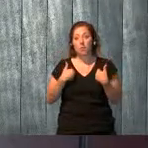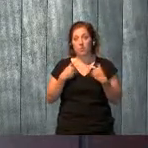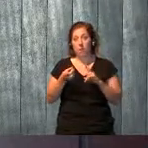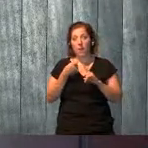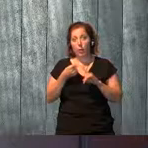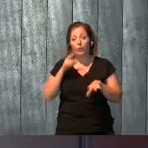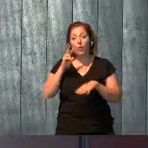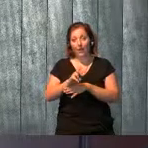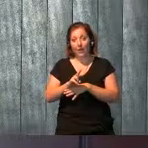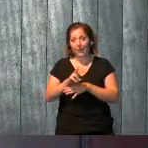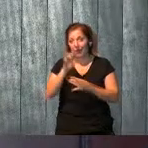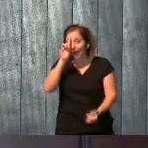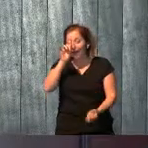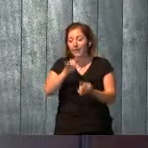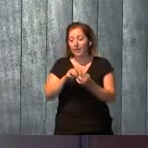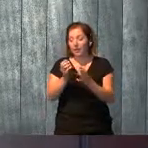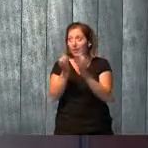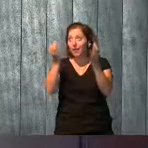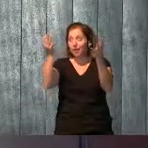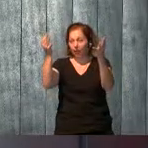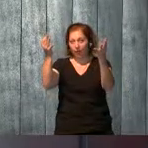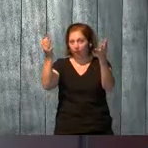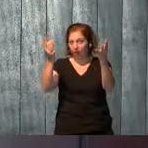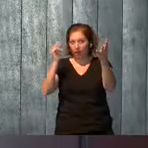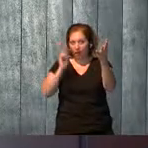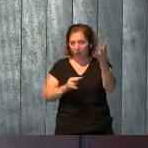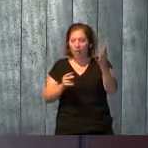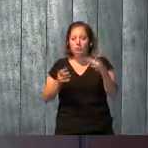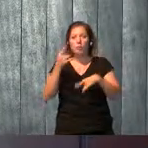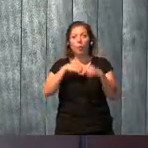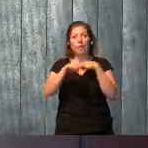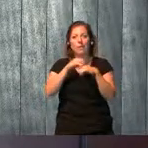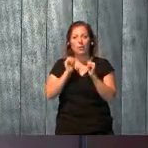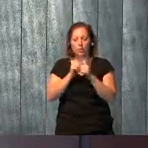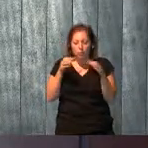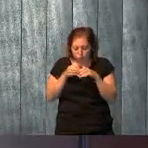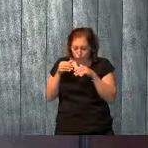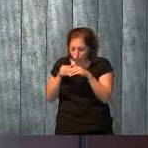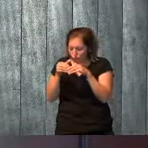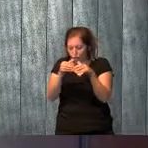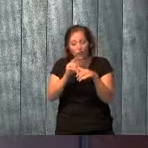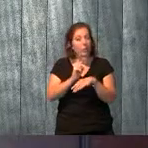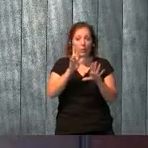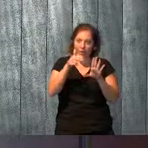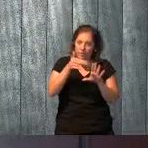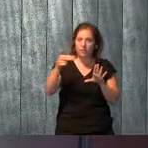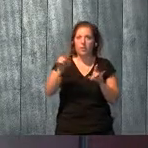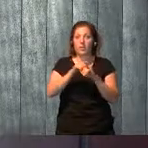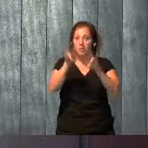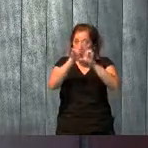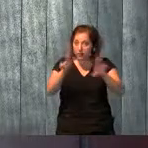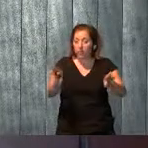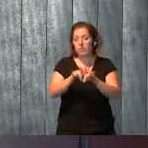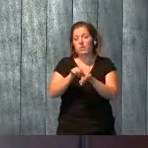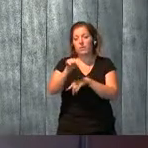climático no solo se maneje a nivel local, sino local, nacional e internacional. Y lo digo por